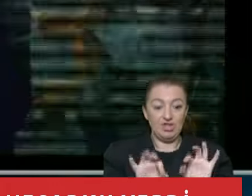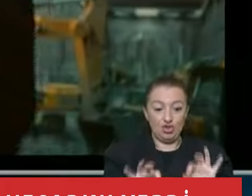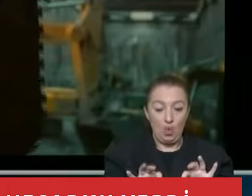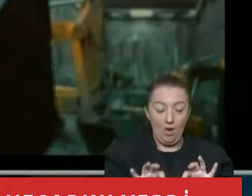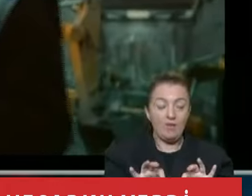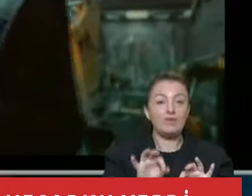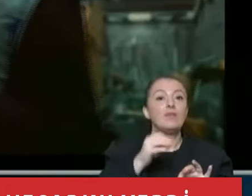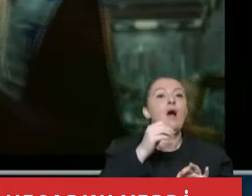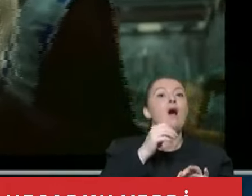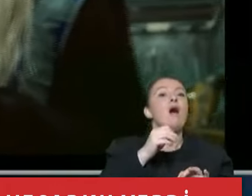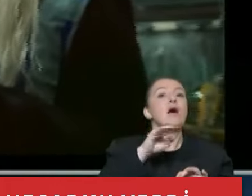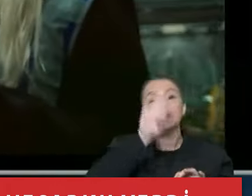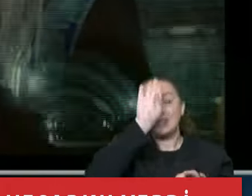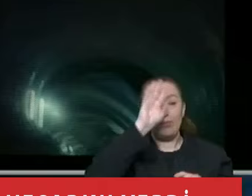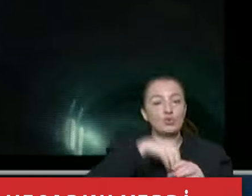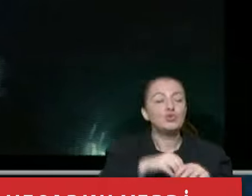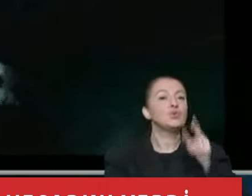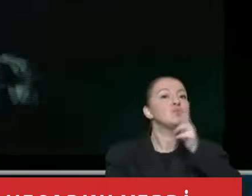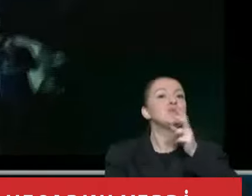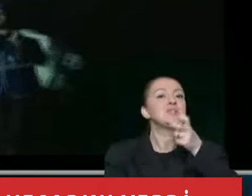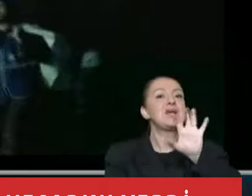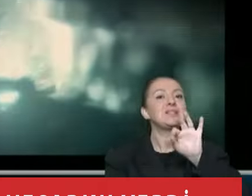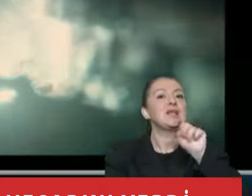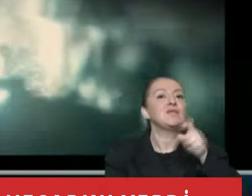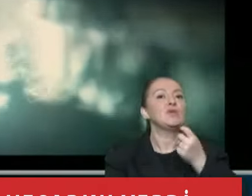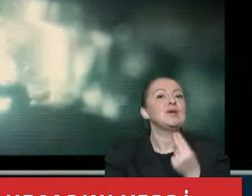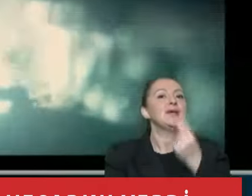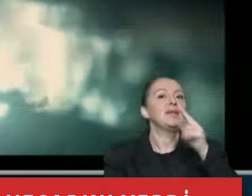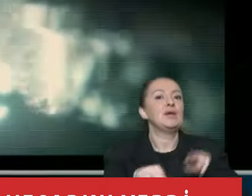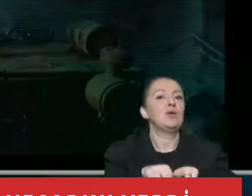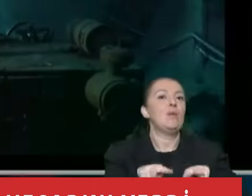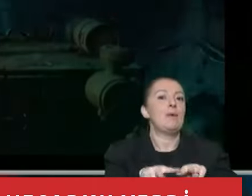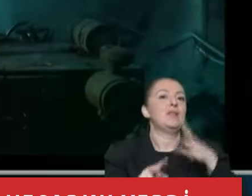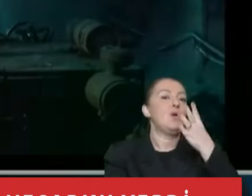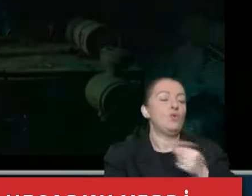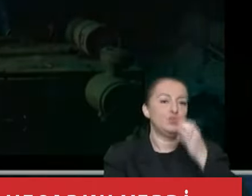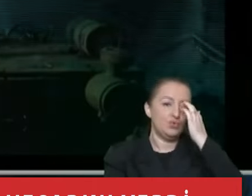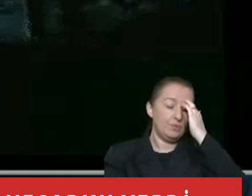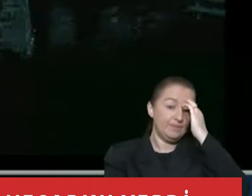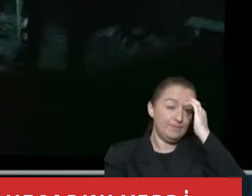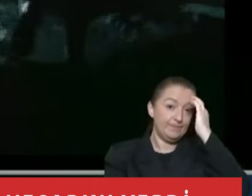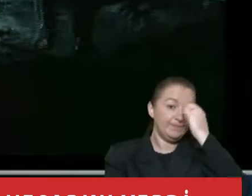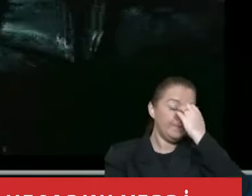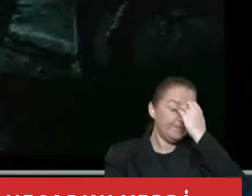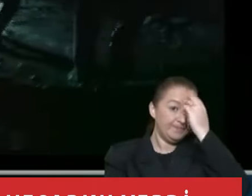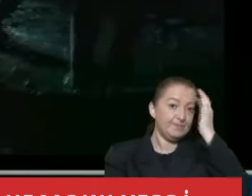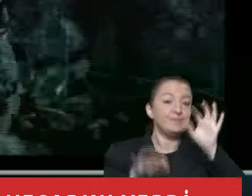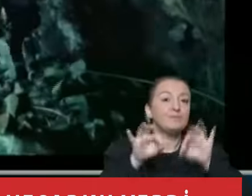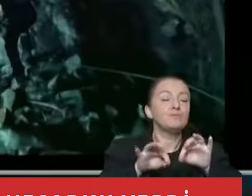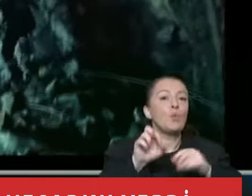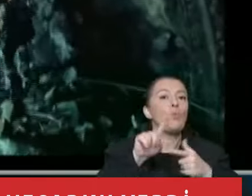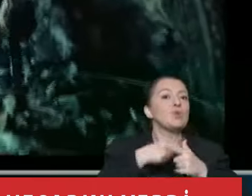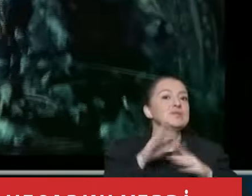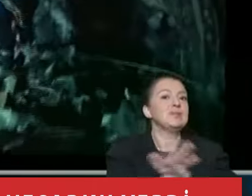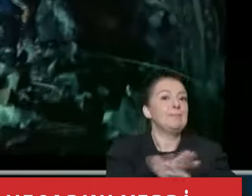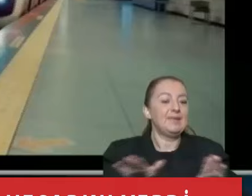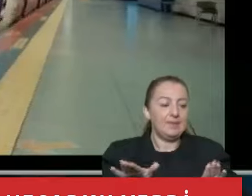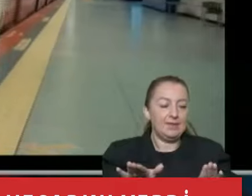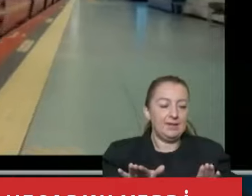raylı sistem uzunluğu 380. 7 kreye ulaşmıştır şu anda projesini